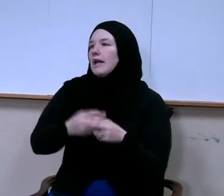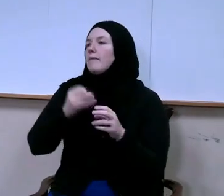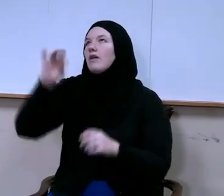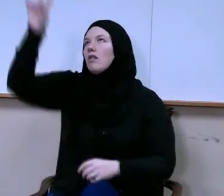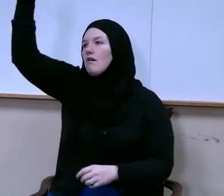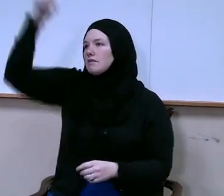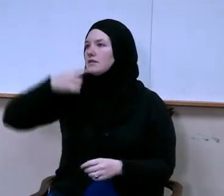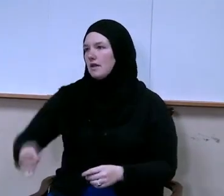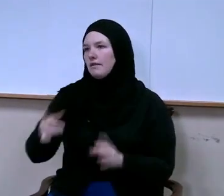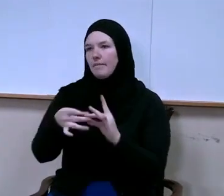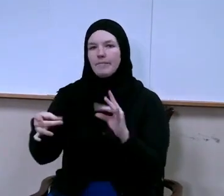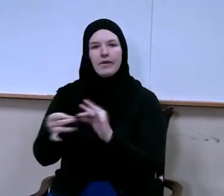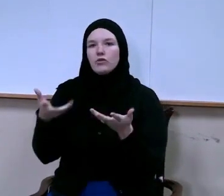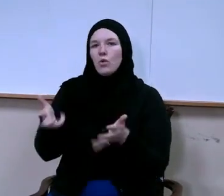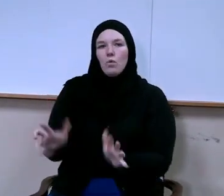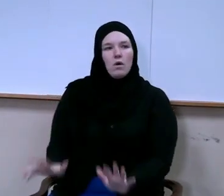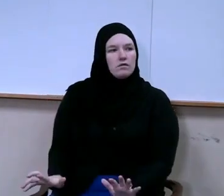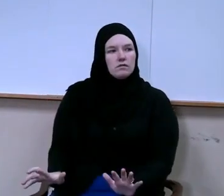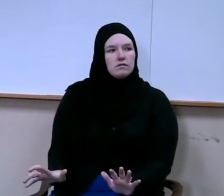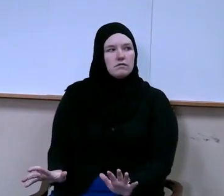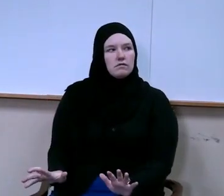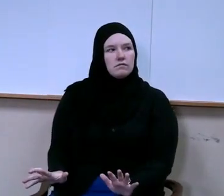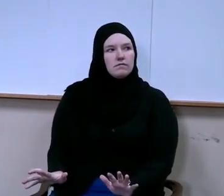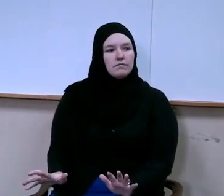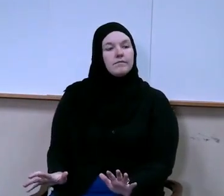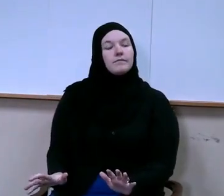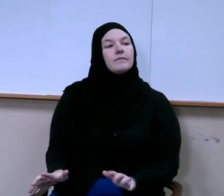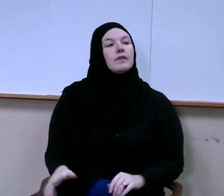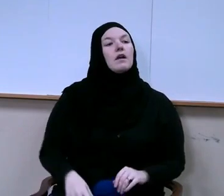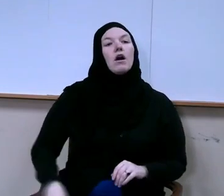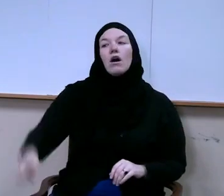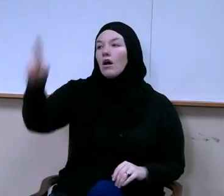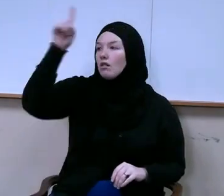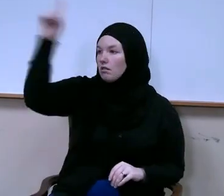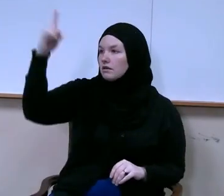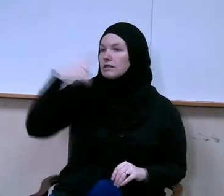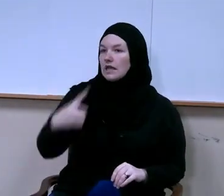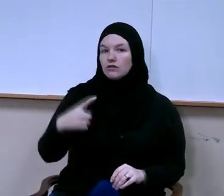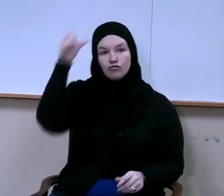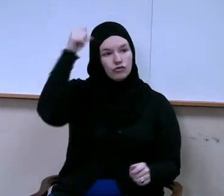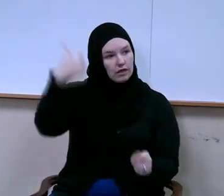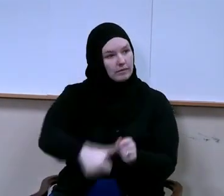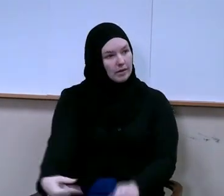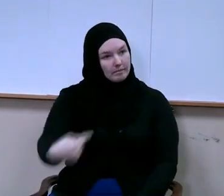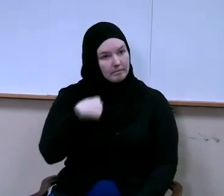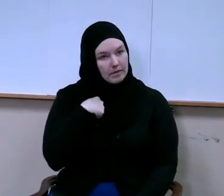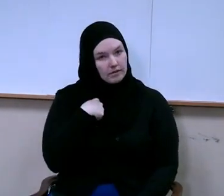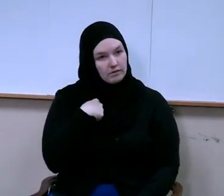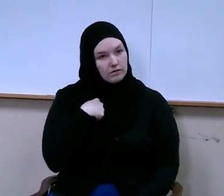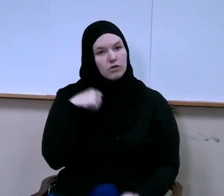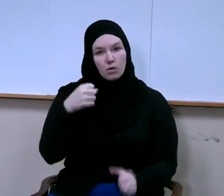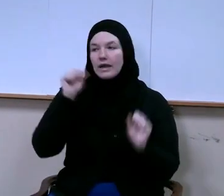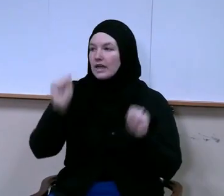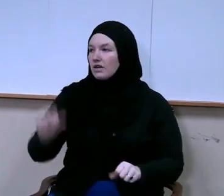فَاذْكُرُونِي أَذْكُرْكُمْ. Remember me, so that I remember you. What should